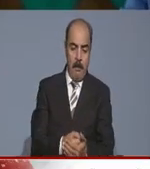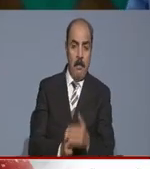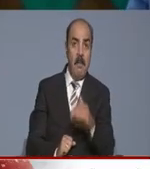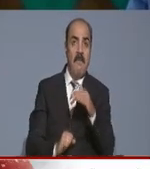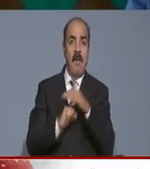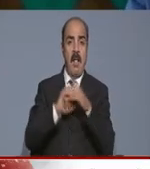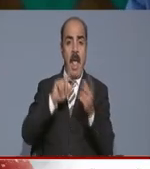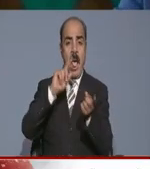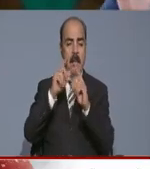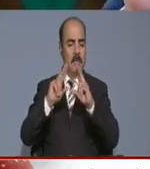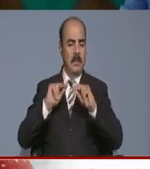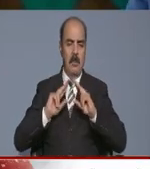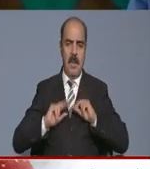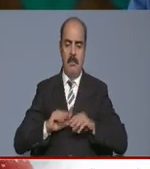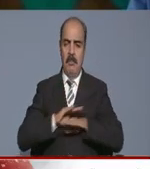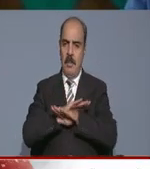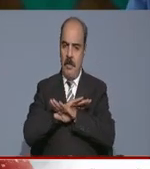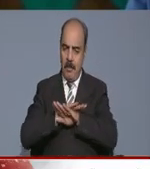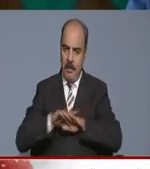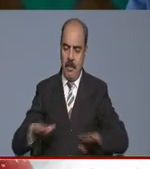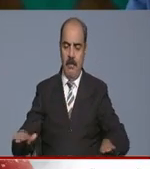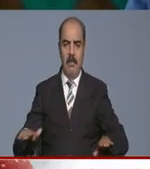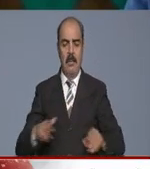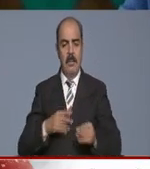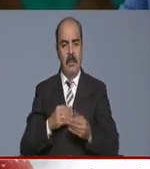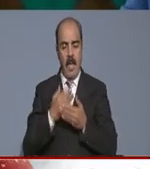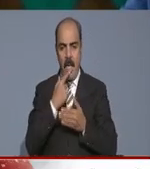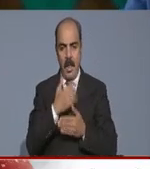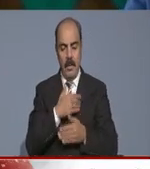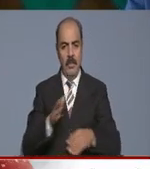العالمي مع حكم رشيد مستدام.